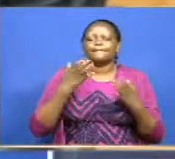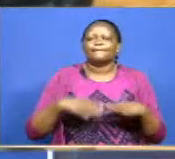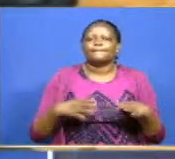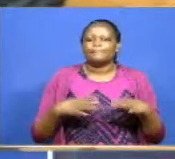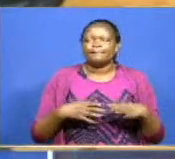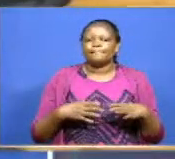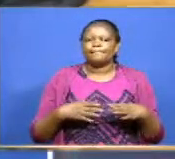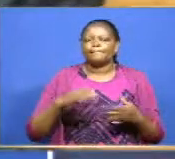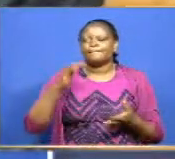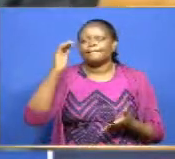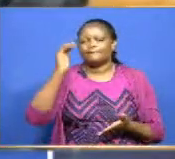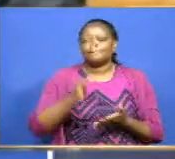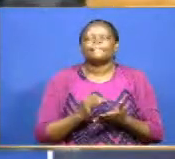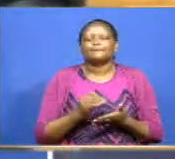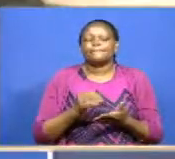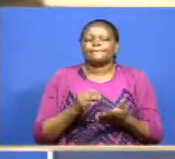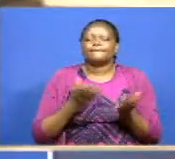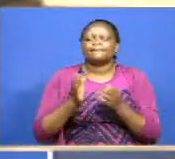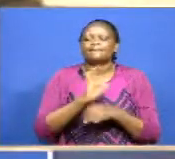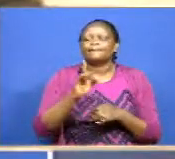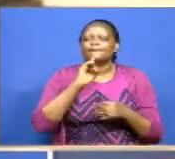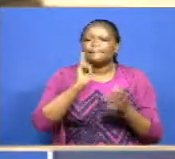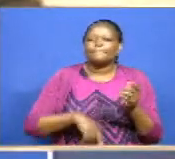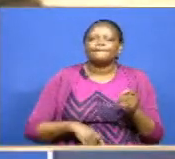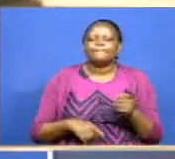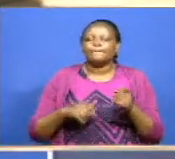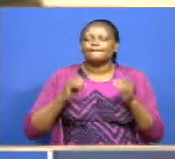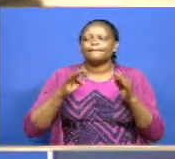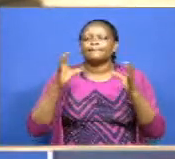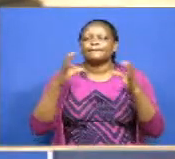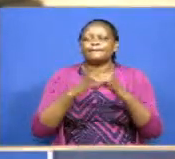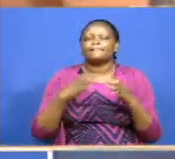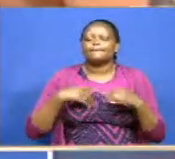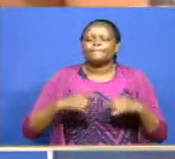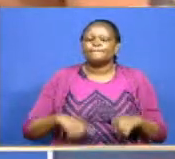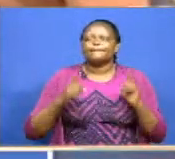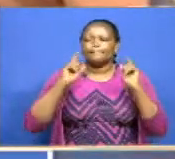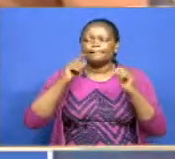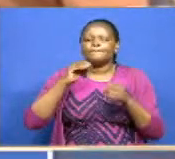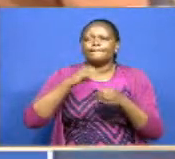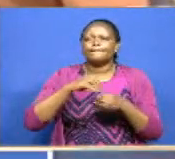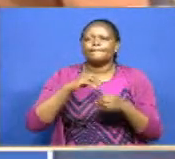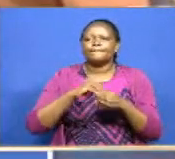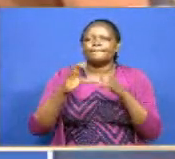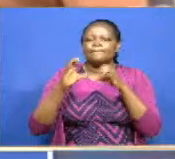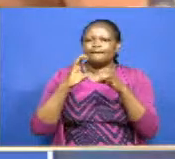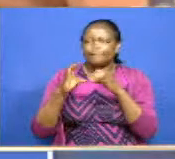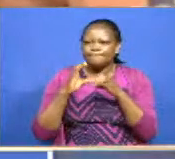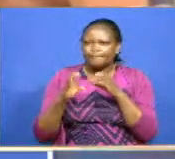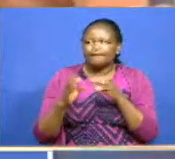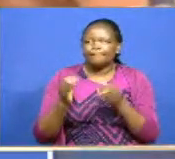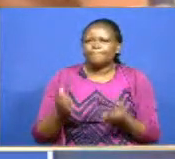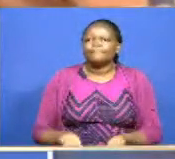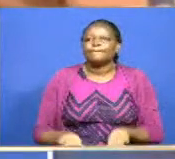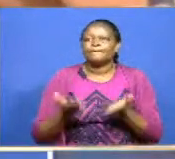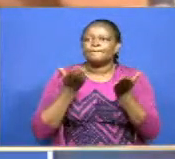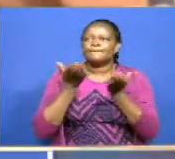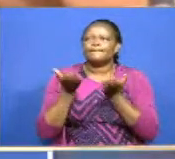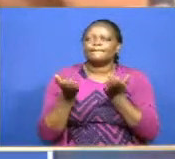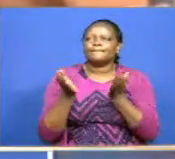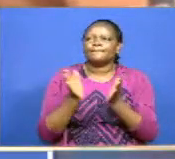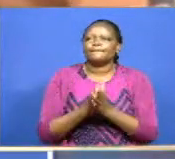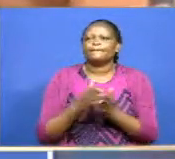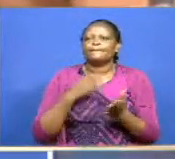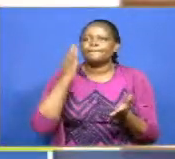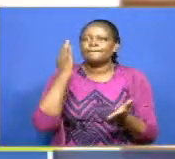Mutie anasema ili kufaulu kampuni sharti ziwekeze katika teknolojia ya mawasiliano ili kuboresha biashara zao na imani ya